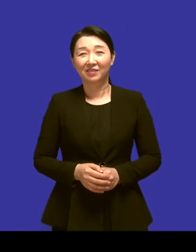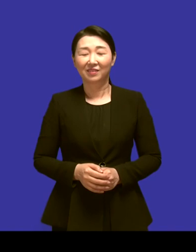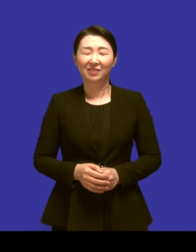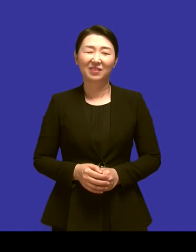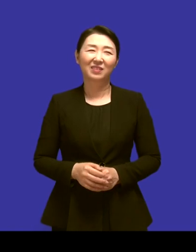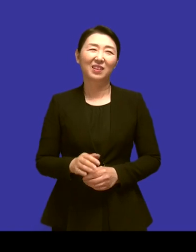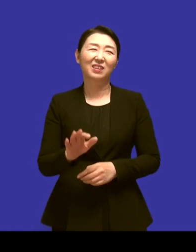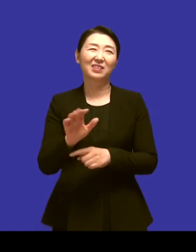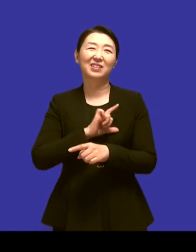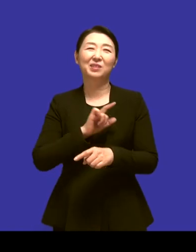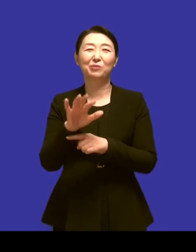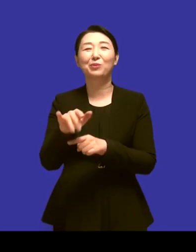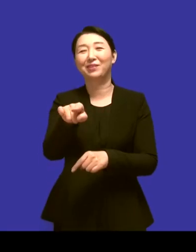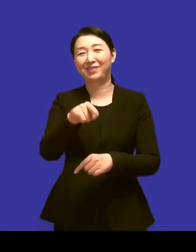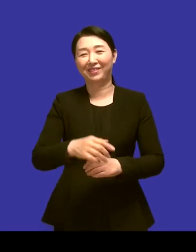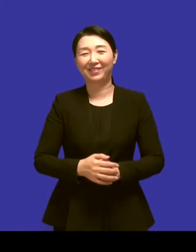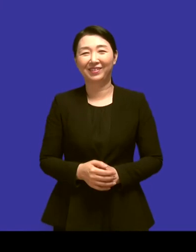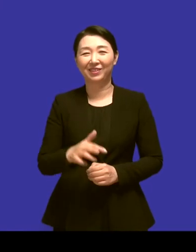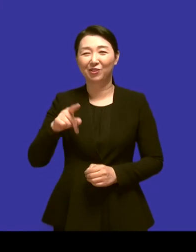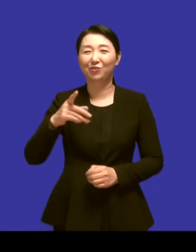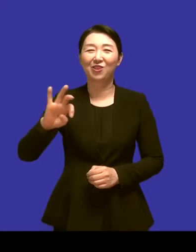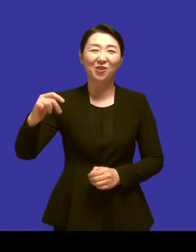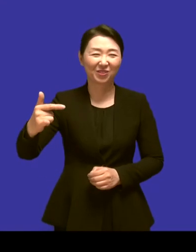이름이 촌스럽잖아. 주영훈. 아.